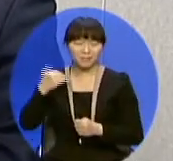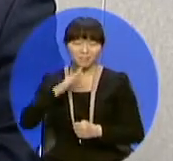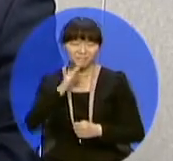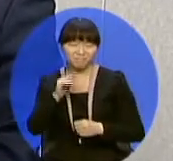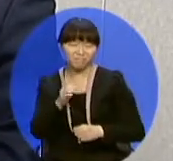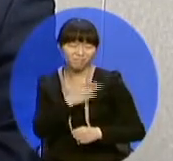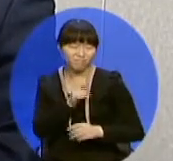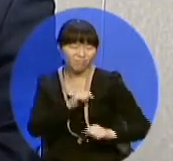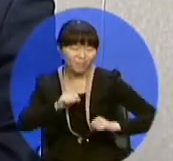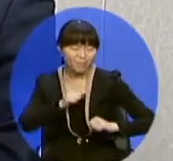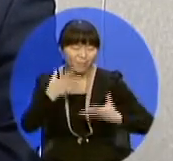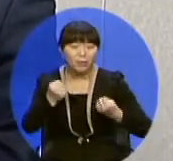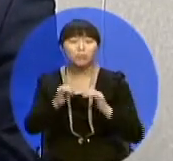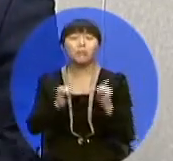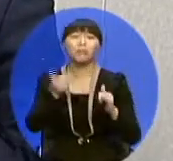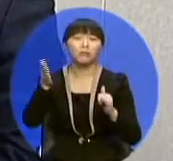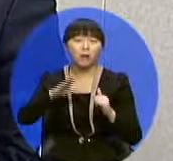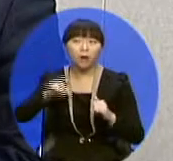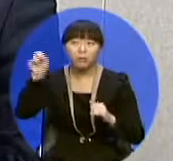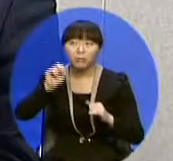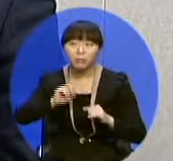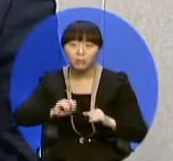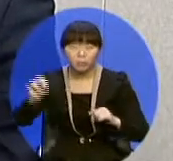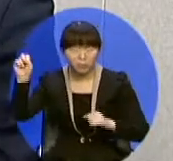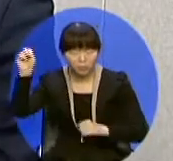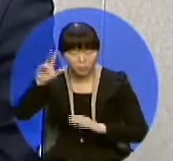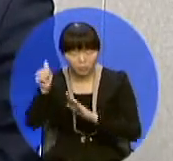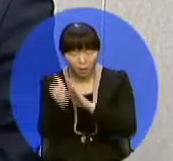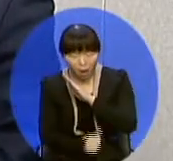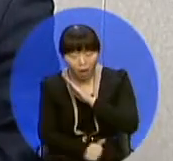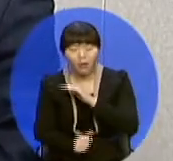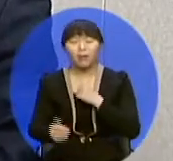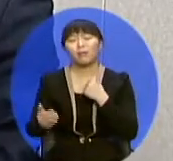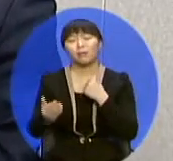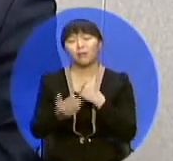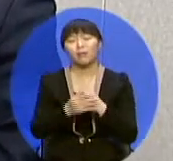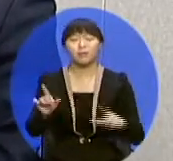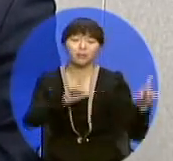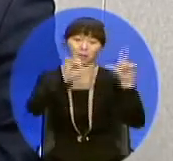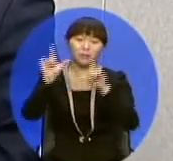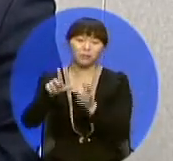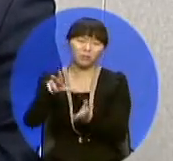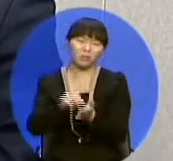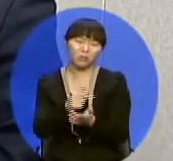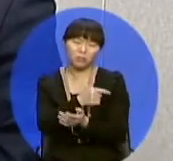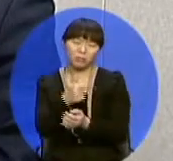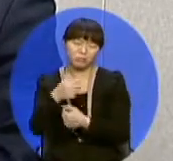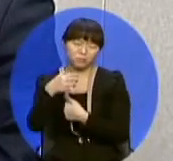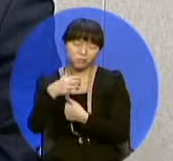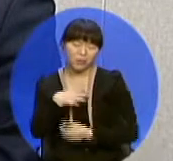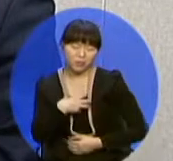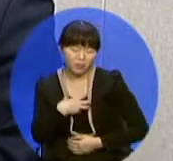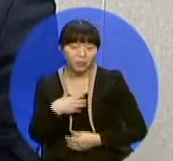나갔던 분도 있고 근데 그런 분들이 어느 날 실패를 거치면서 생계 문제에 너무